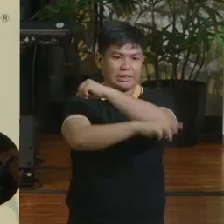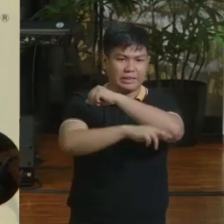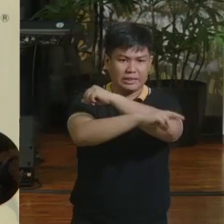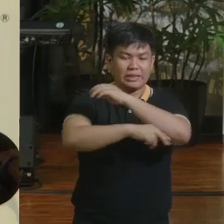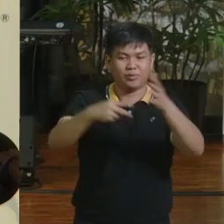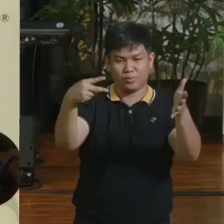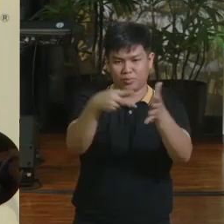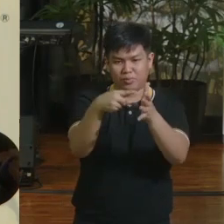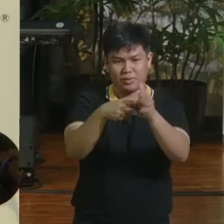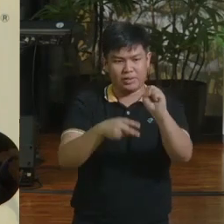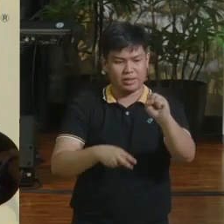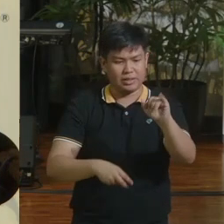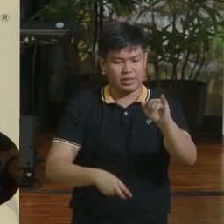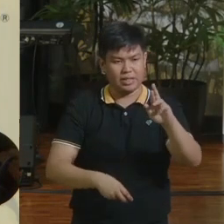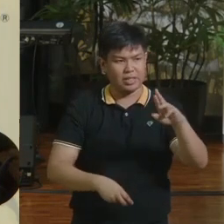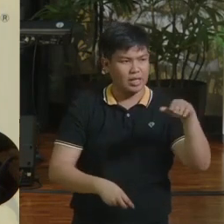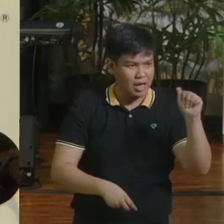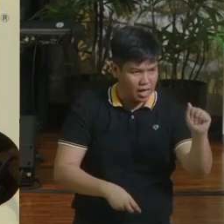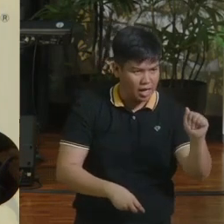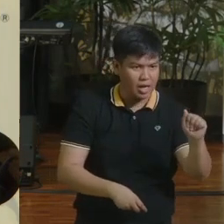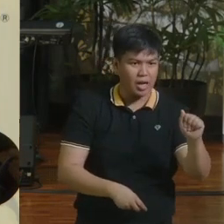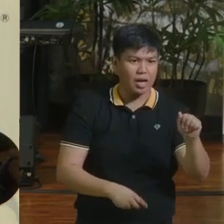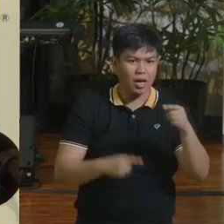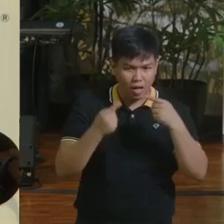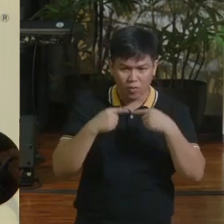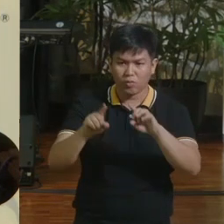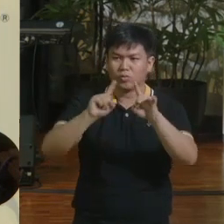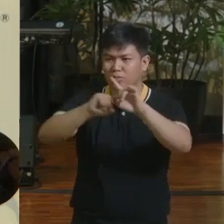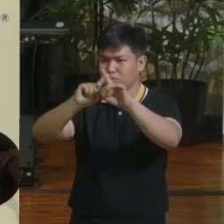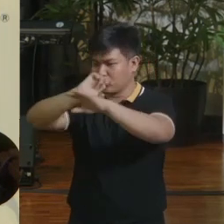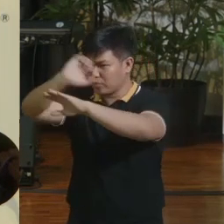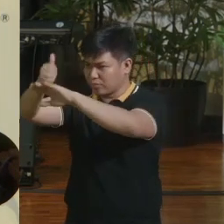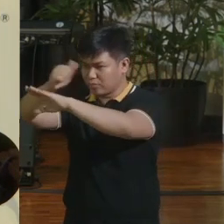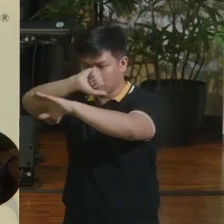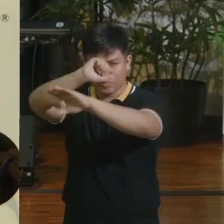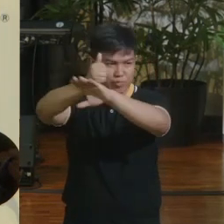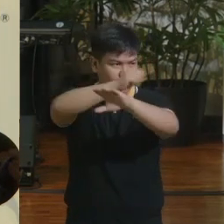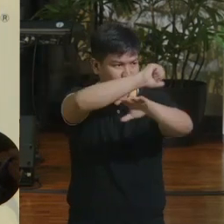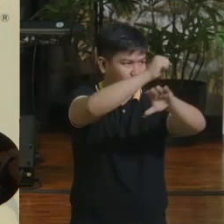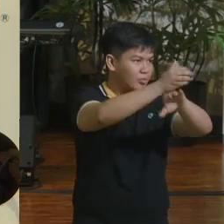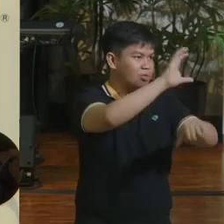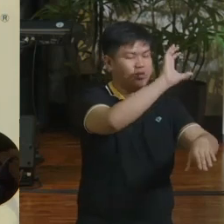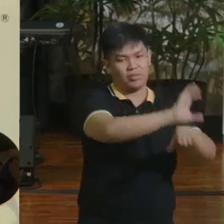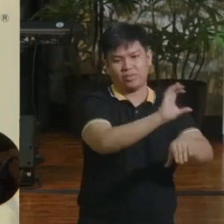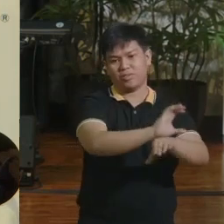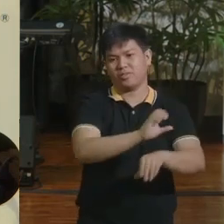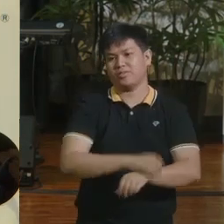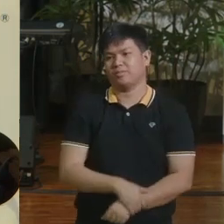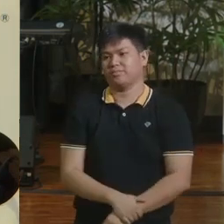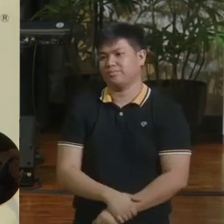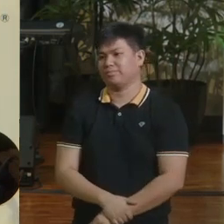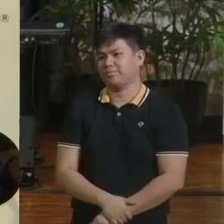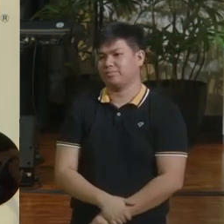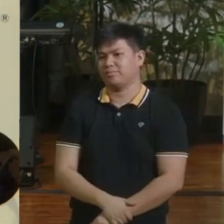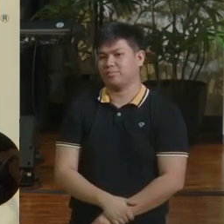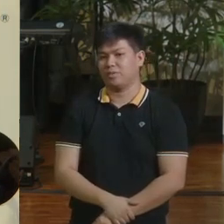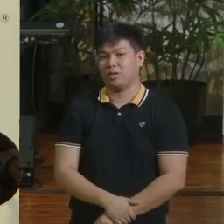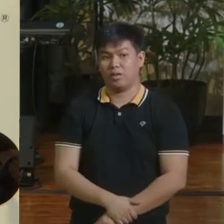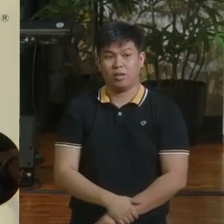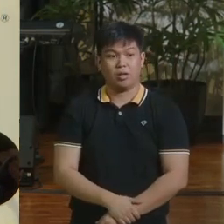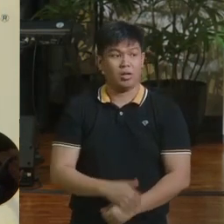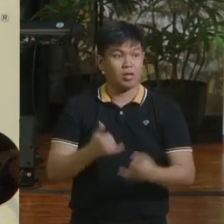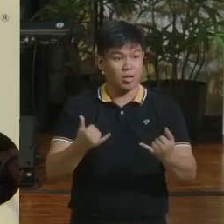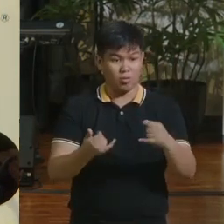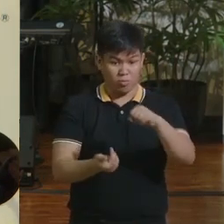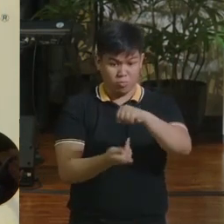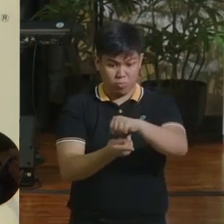and Cilicia, and I was still unknown in person to the churches of Judea that are in Christ. Hindi nga niya naikot ang Jerusalem. Hindi